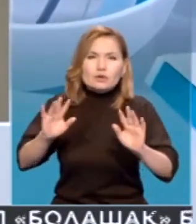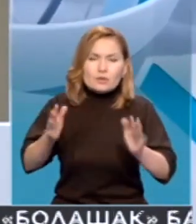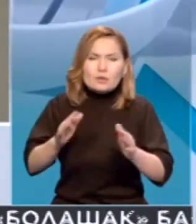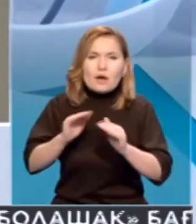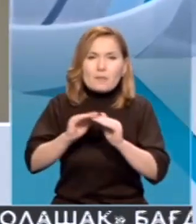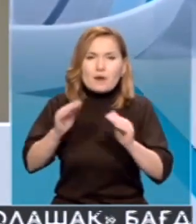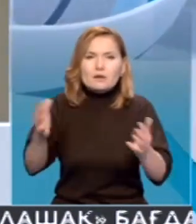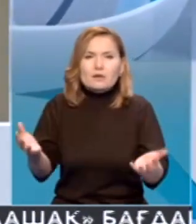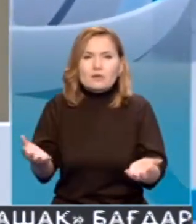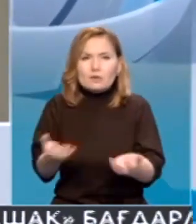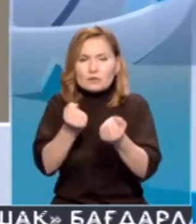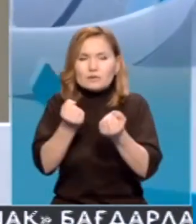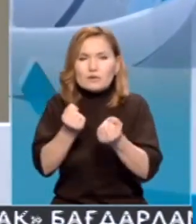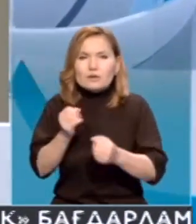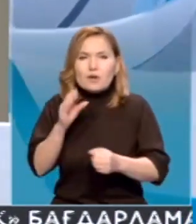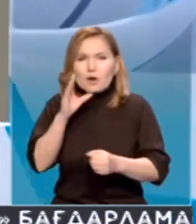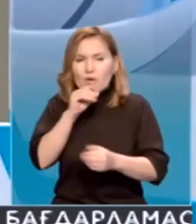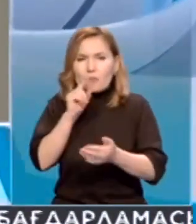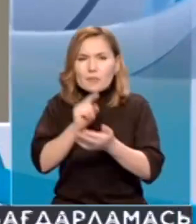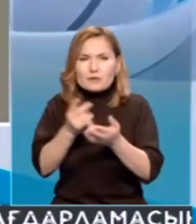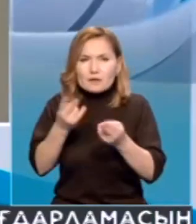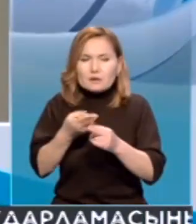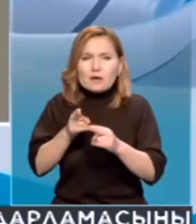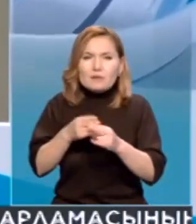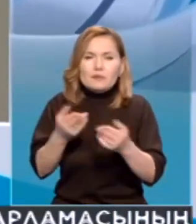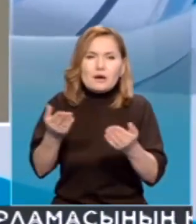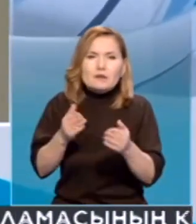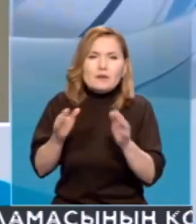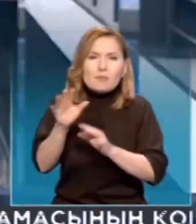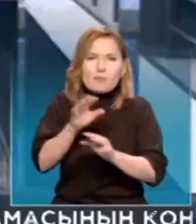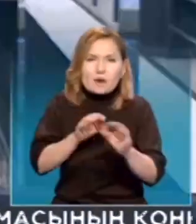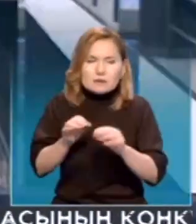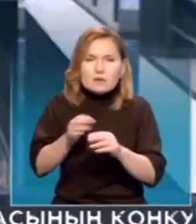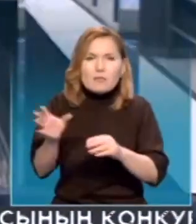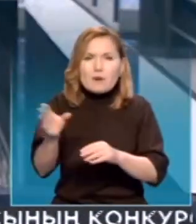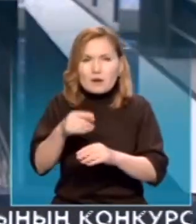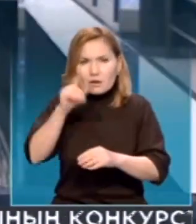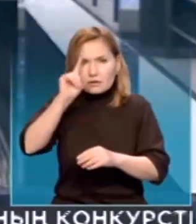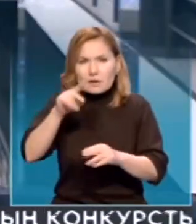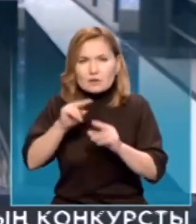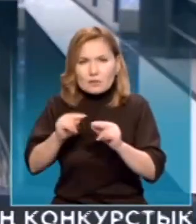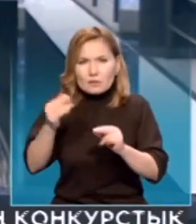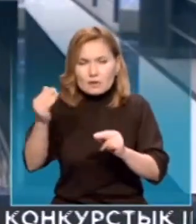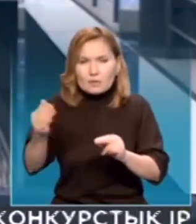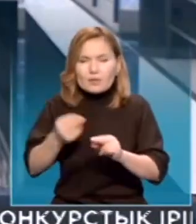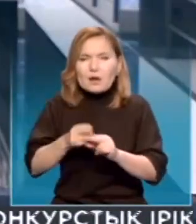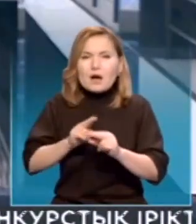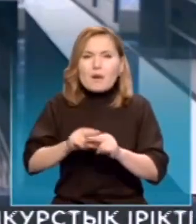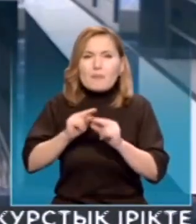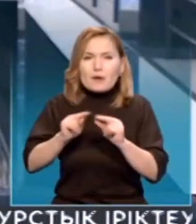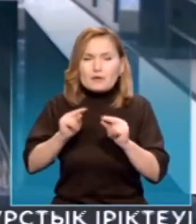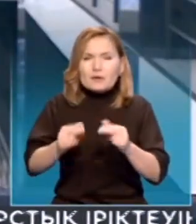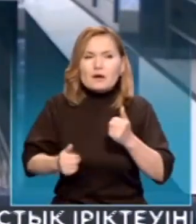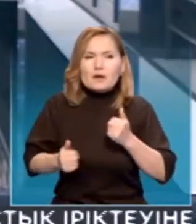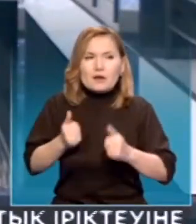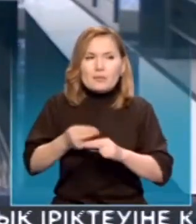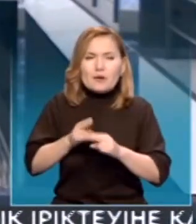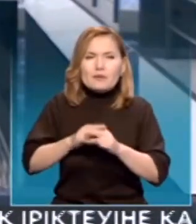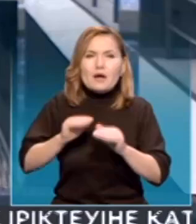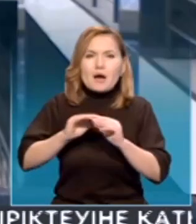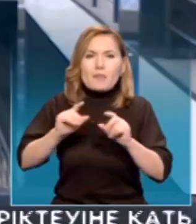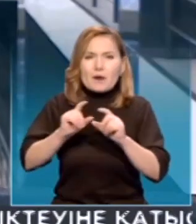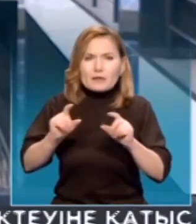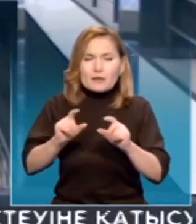кезде, қақалып қалған кезде қандай массаж жасау арқасынан деген сияқты. Министрлік мектеп мұғалімдерінің мәртебесі секілді